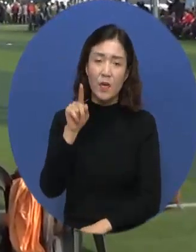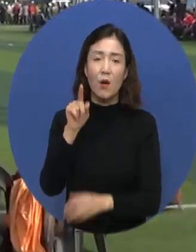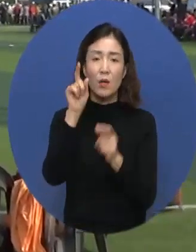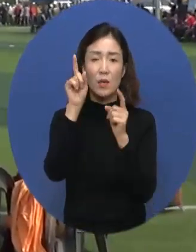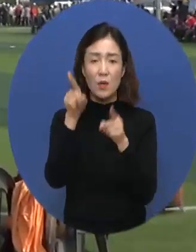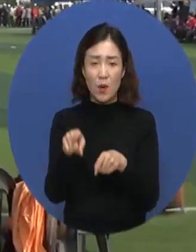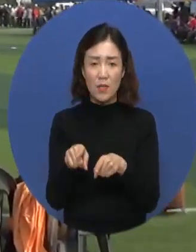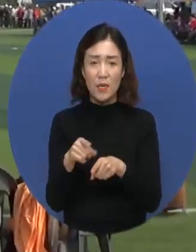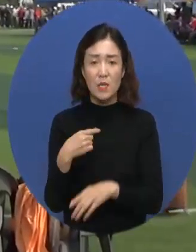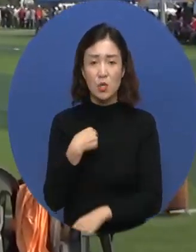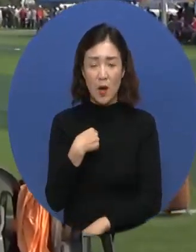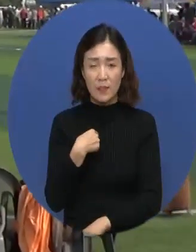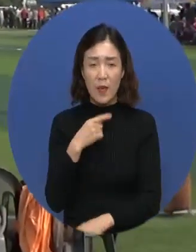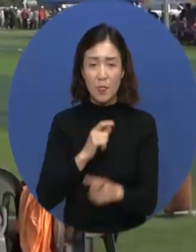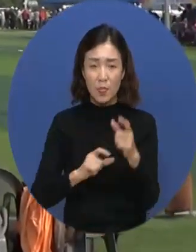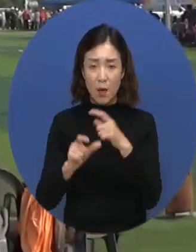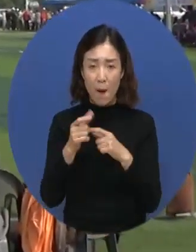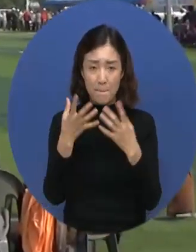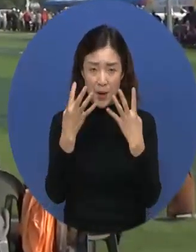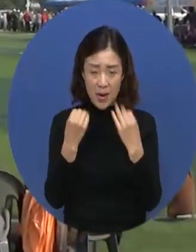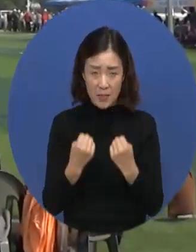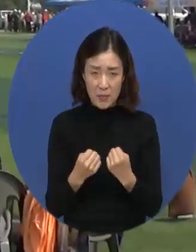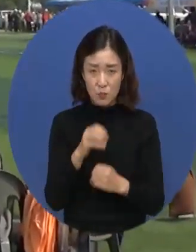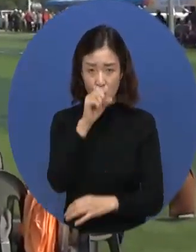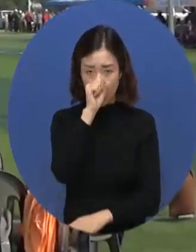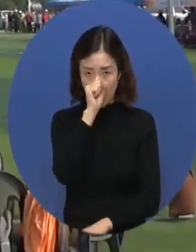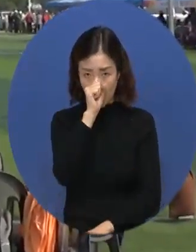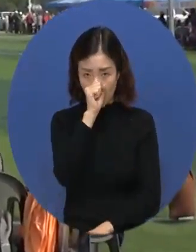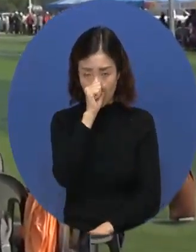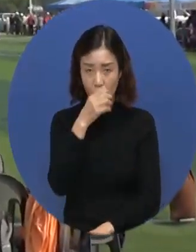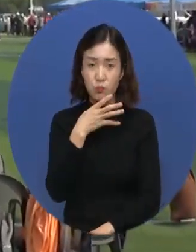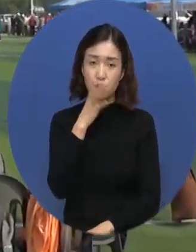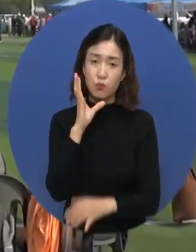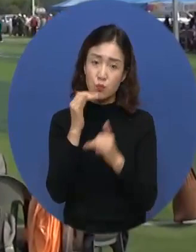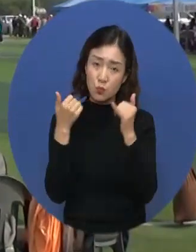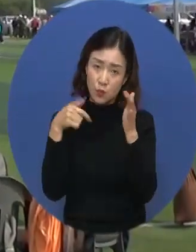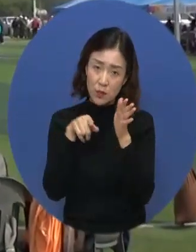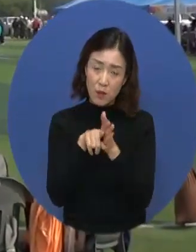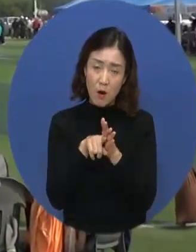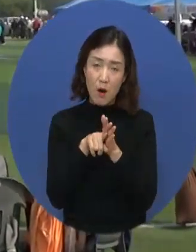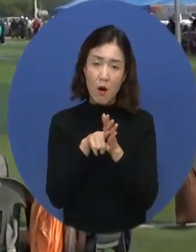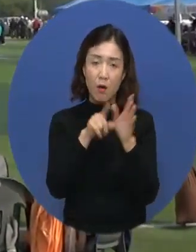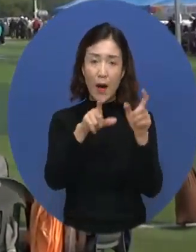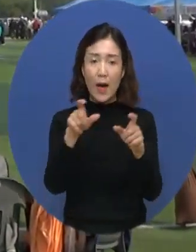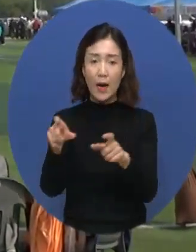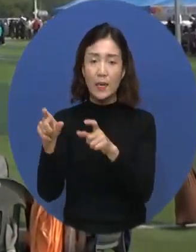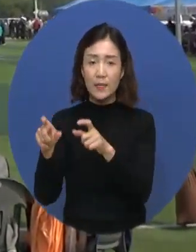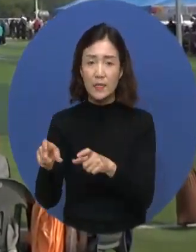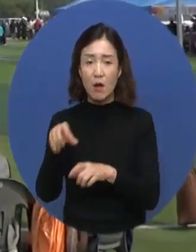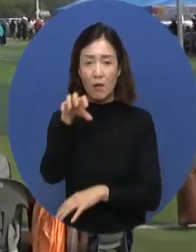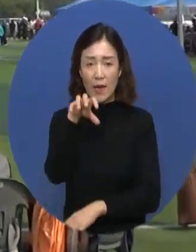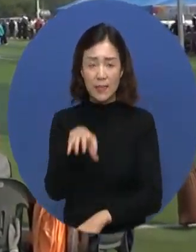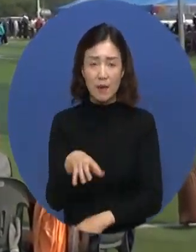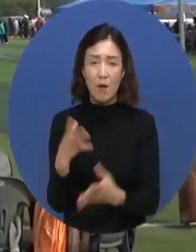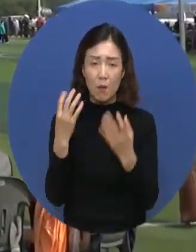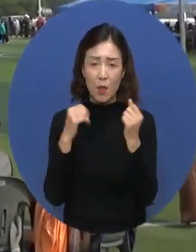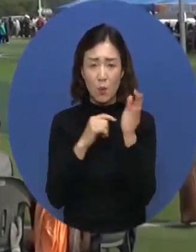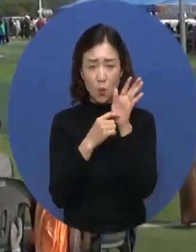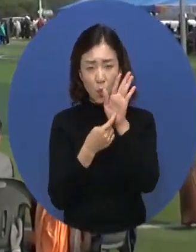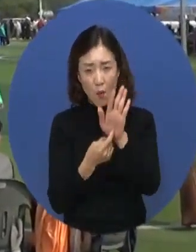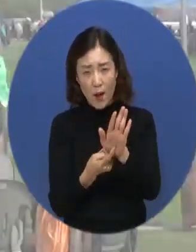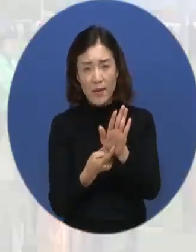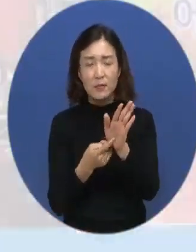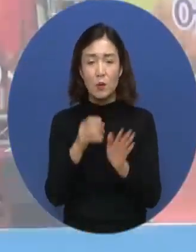기회들이 좀 더 많은 기회가 저한테도 왔으면 좋겠고 노인분들을 위해서 각 지역에서 좀 많은 공연을